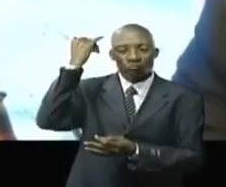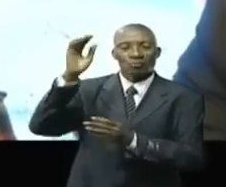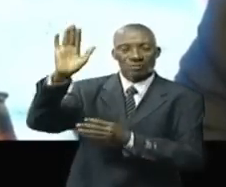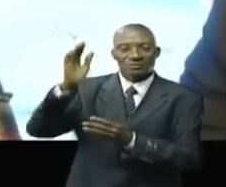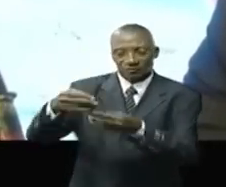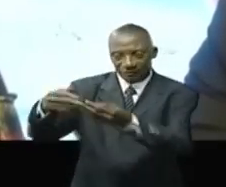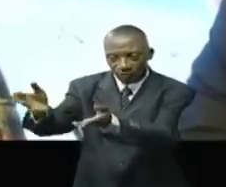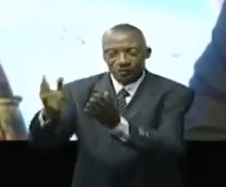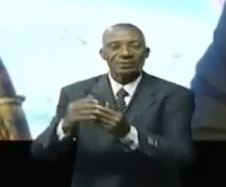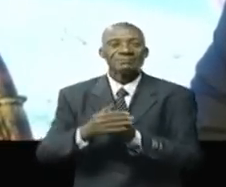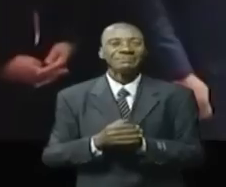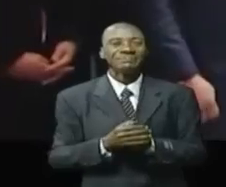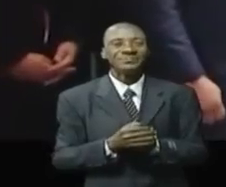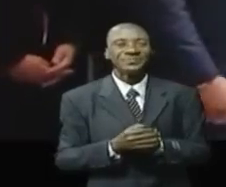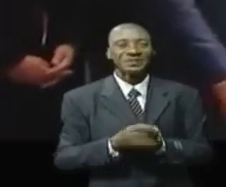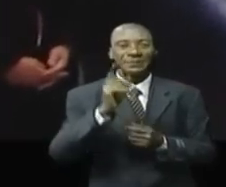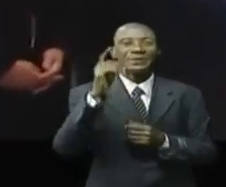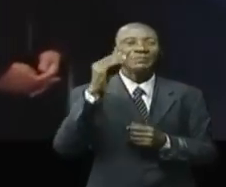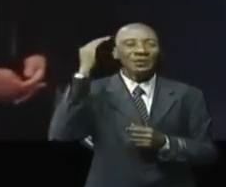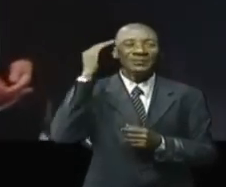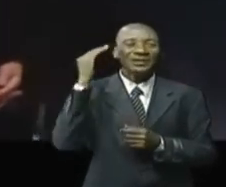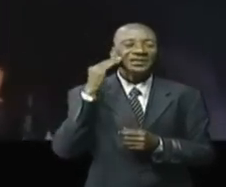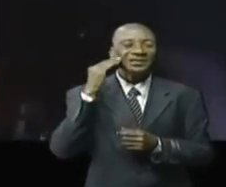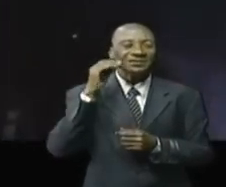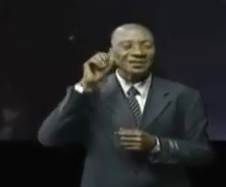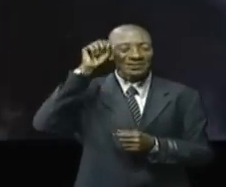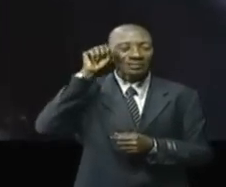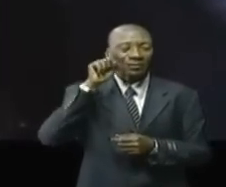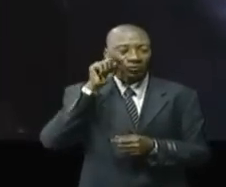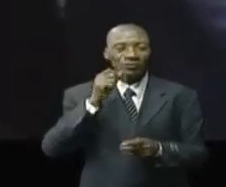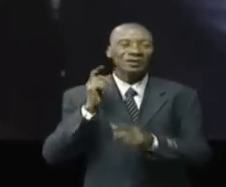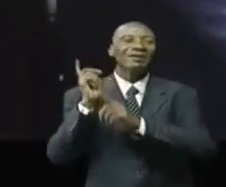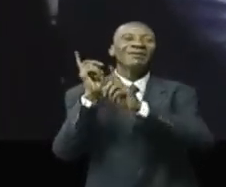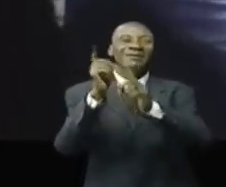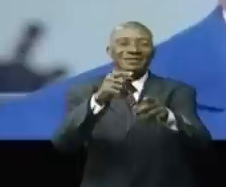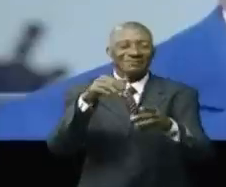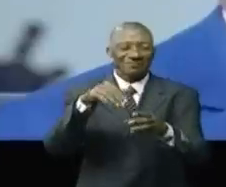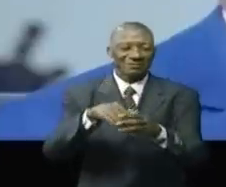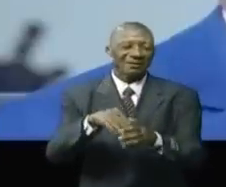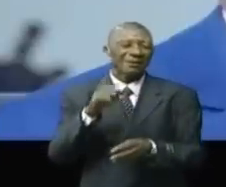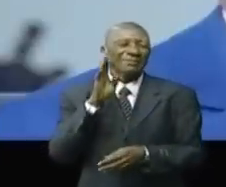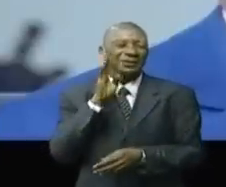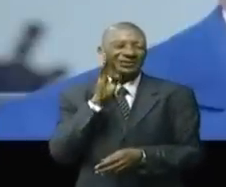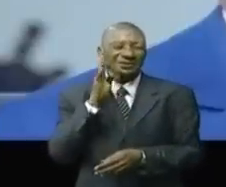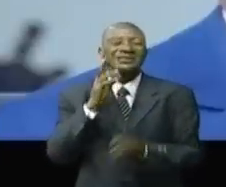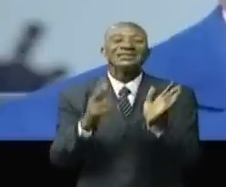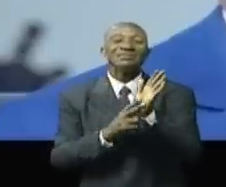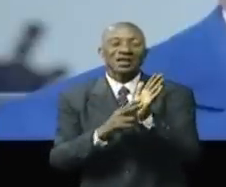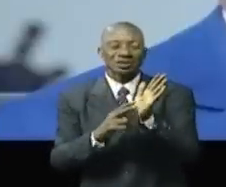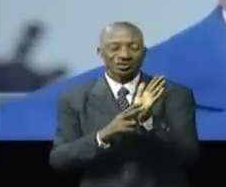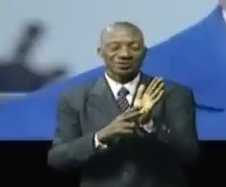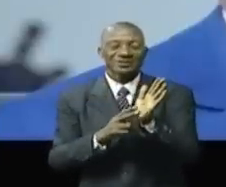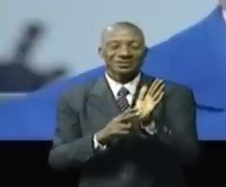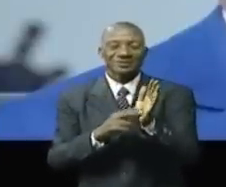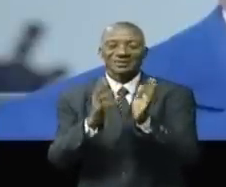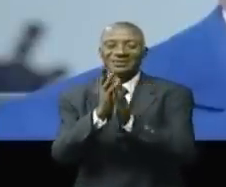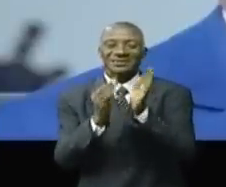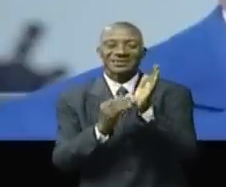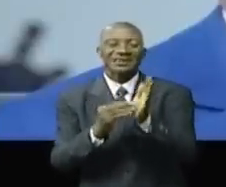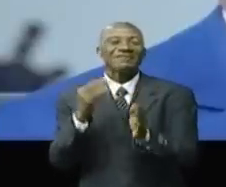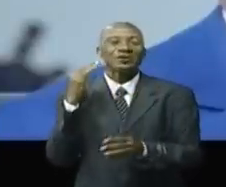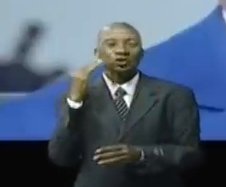cérémonie par le Premier ministre Samalou Kondé, dont l'arrivée dans la capitale belge est prévue ce dimanche 19 juin, le